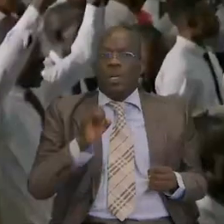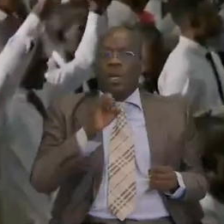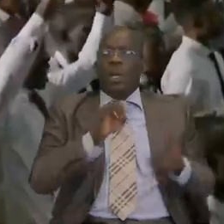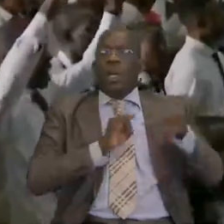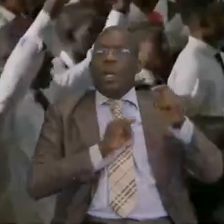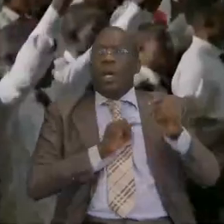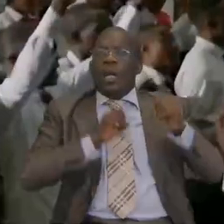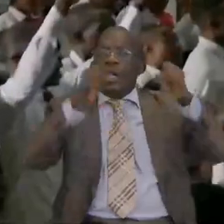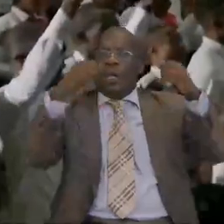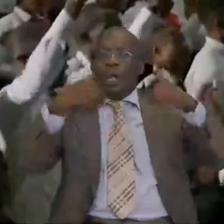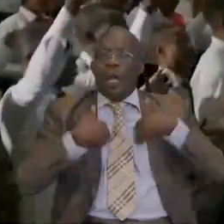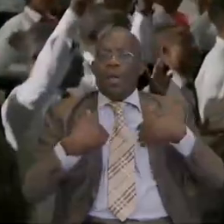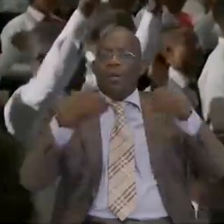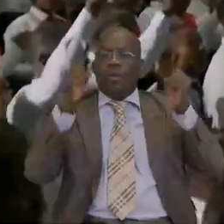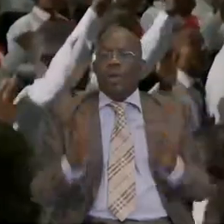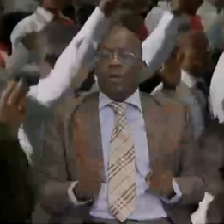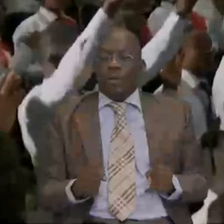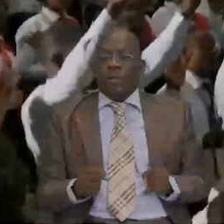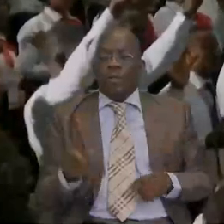la puissance.